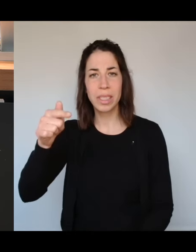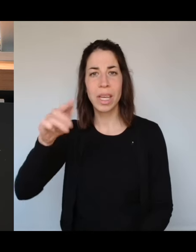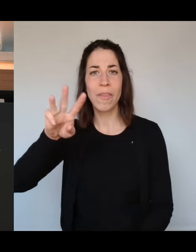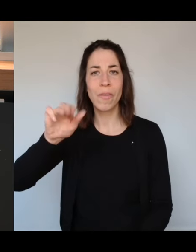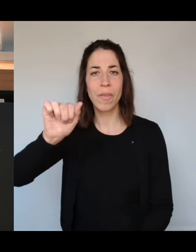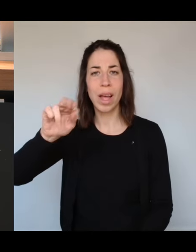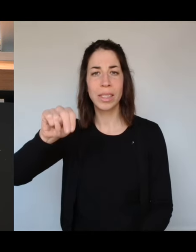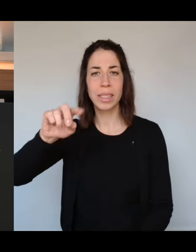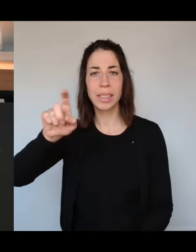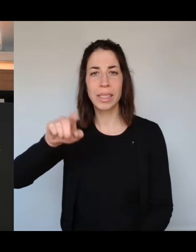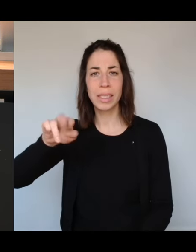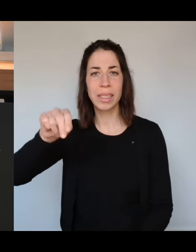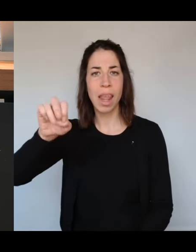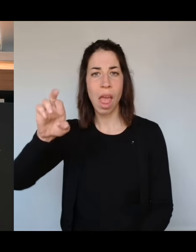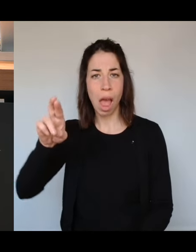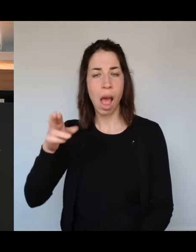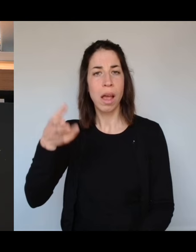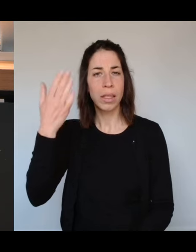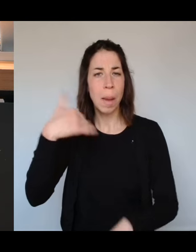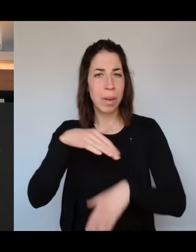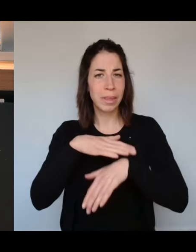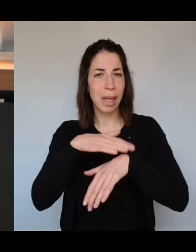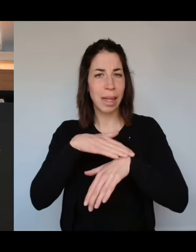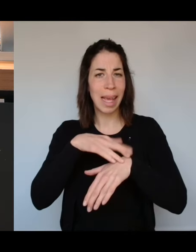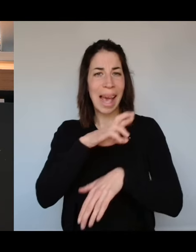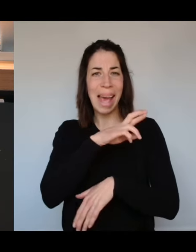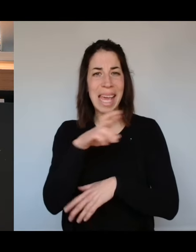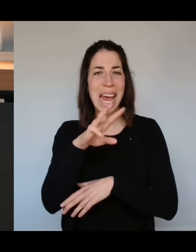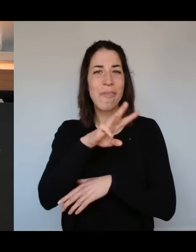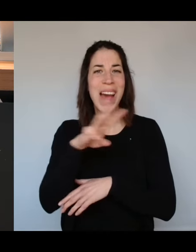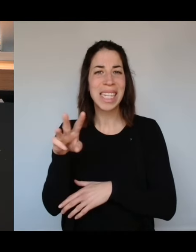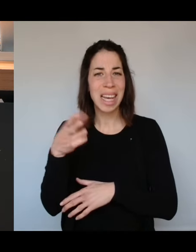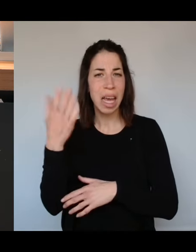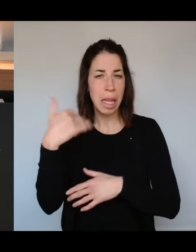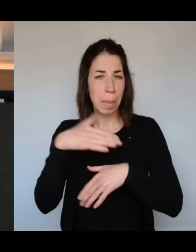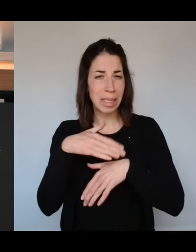Weizsäcker in der Kreuzberger Bezirksverwaltung,